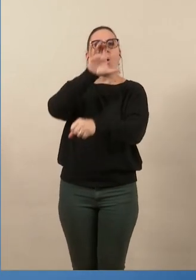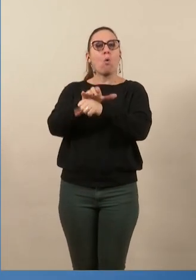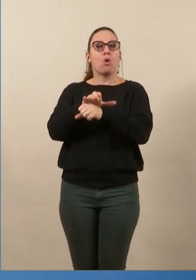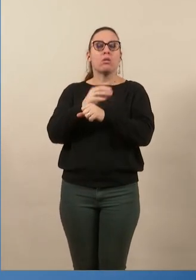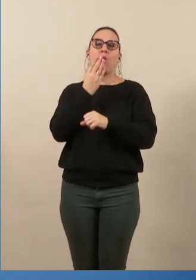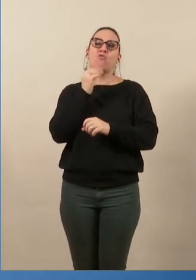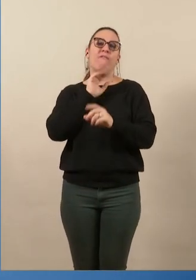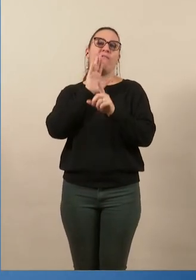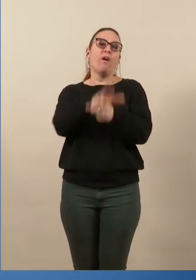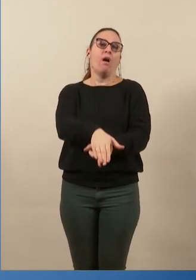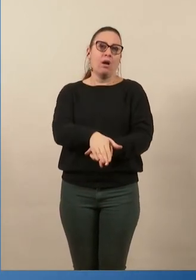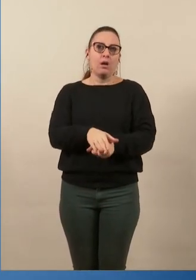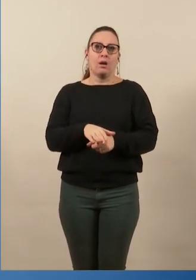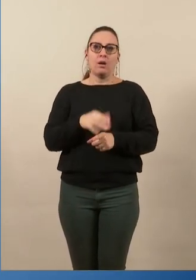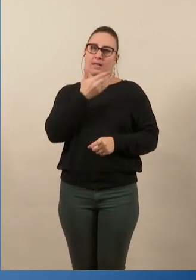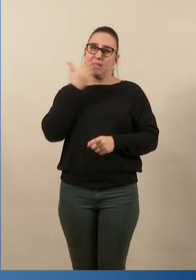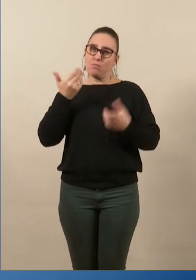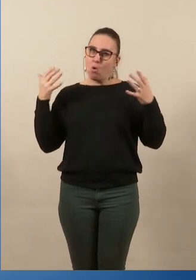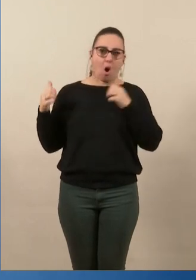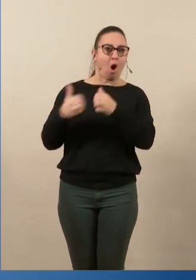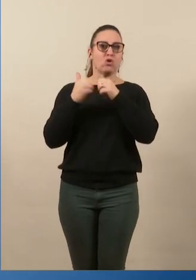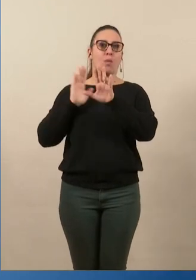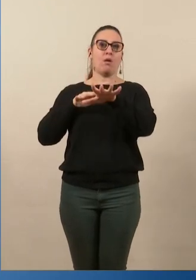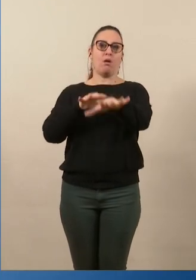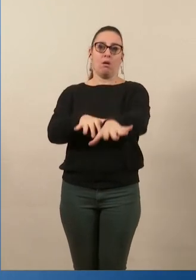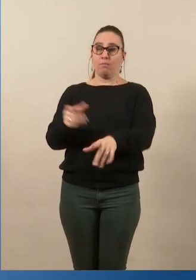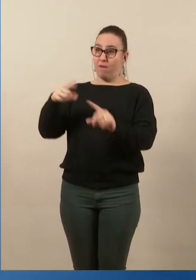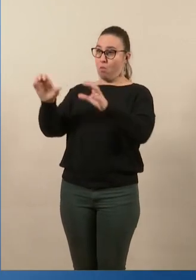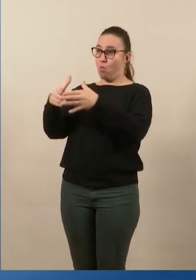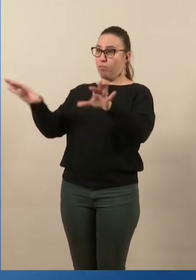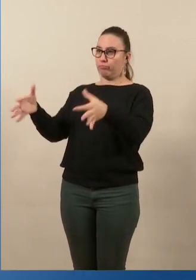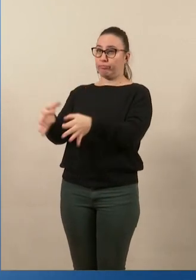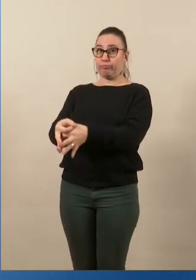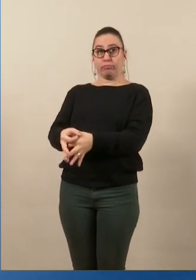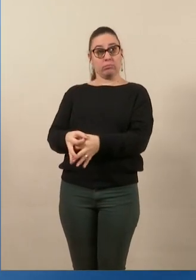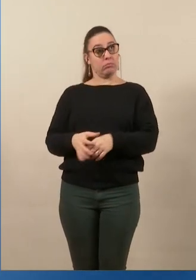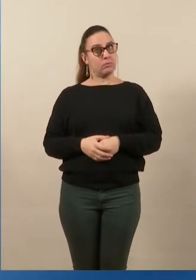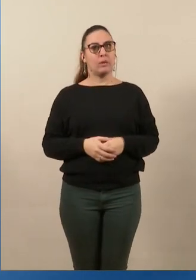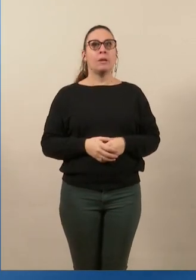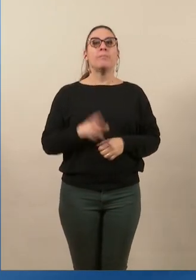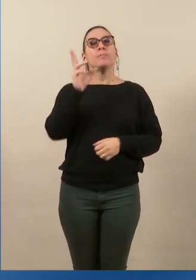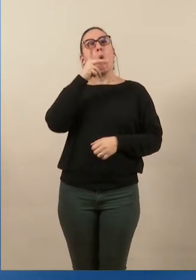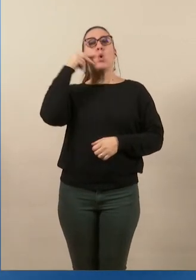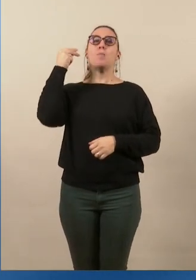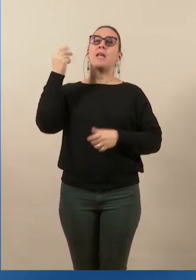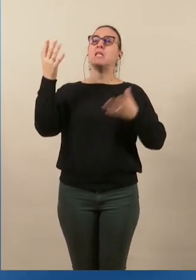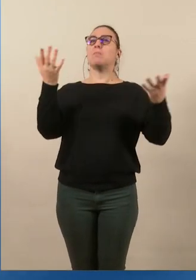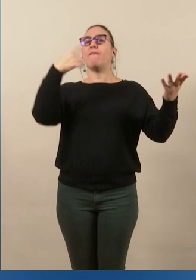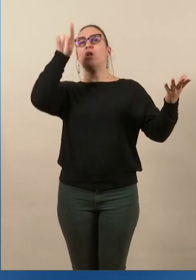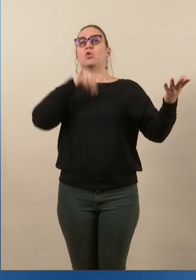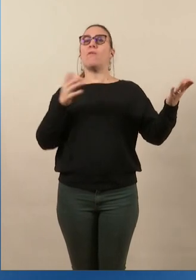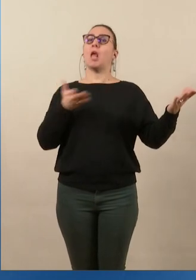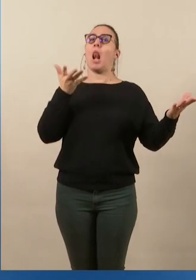aurait été ça aurait été un vrai premier pas mais il manquit du monde dans votre camp certains ont l'humanisme à géométrie variable